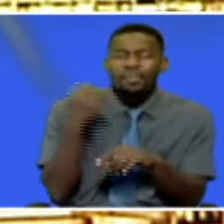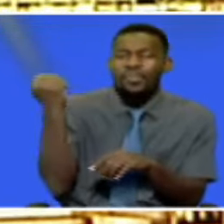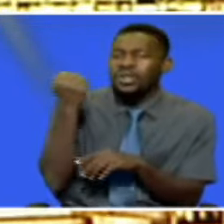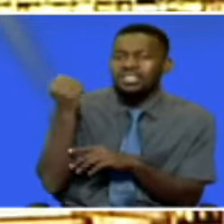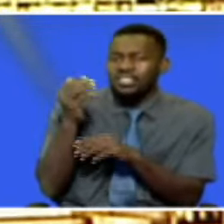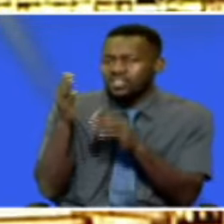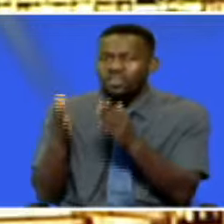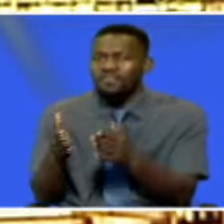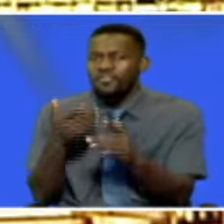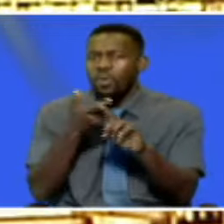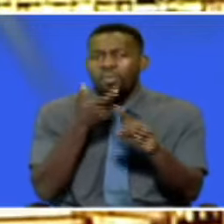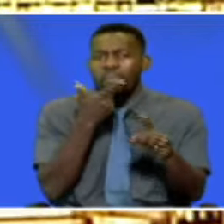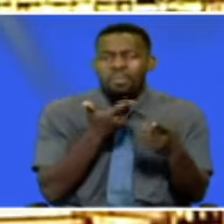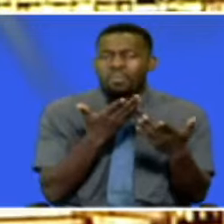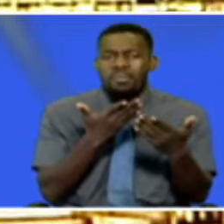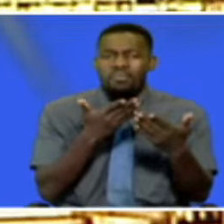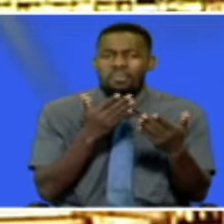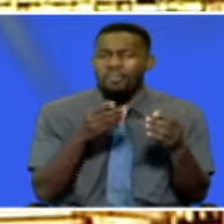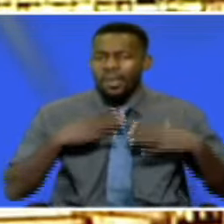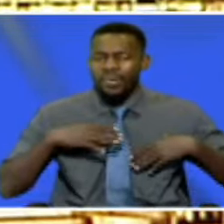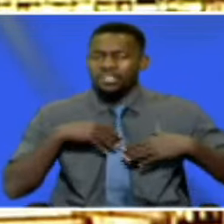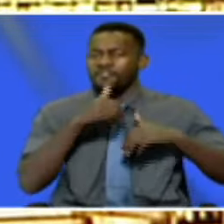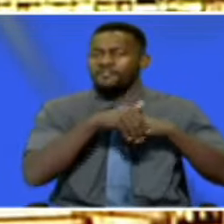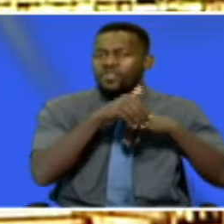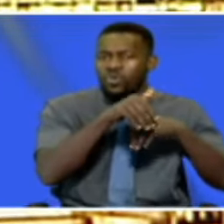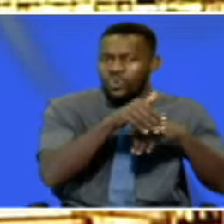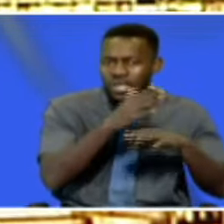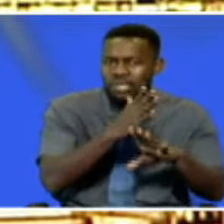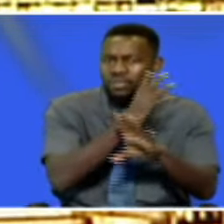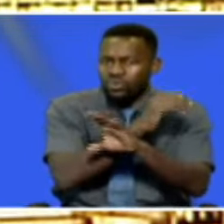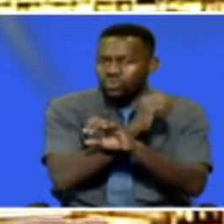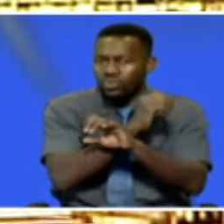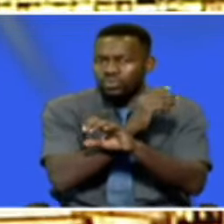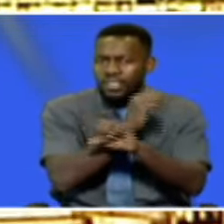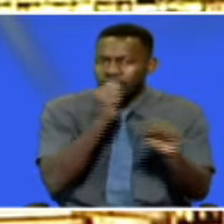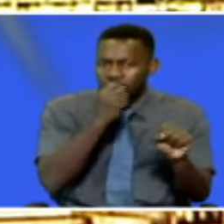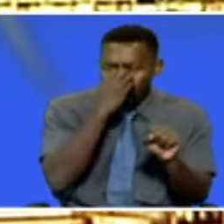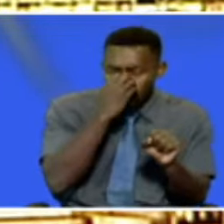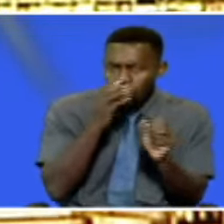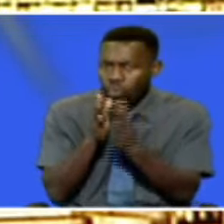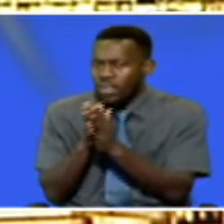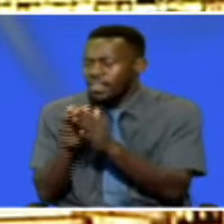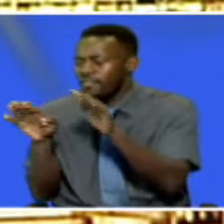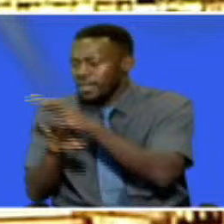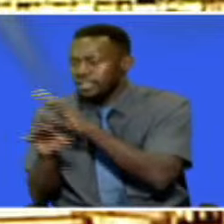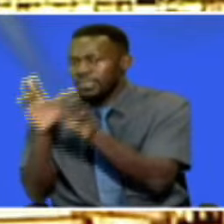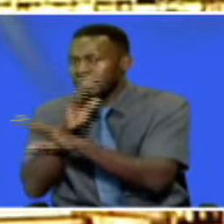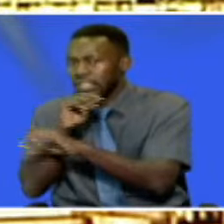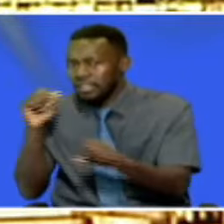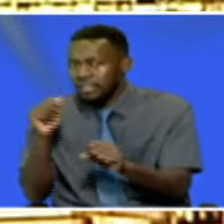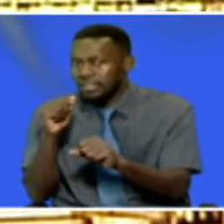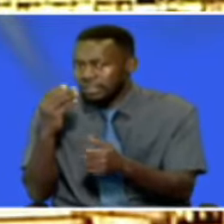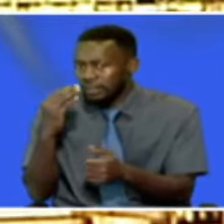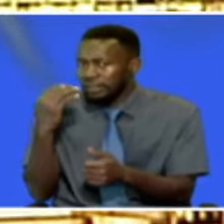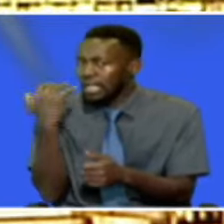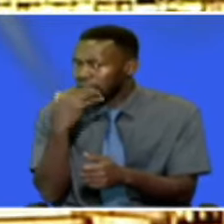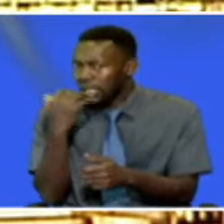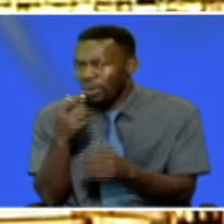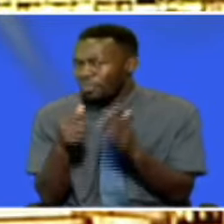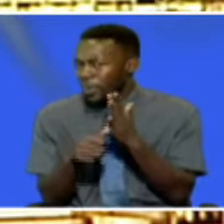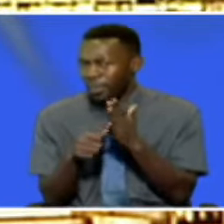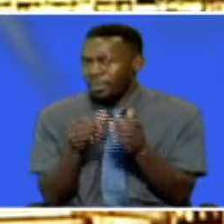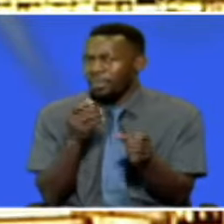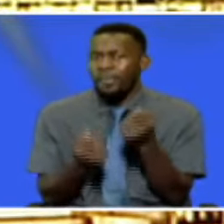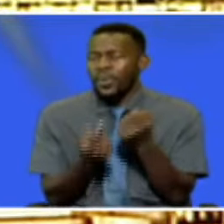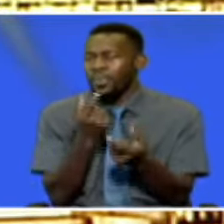na Gachagua huenda zikasababisha mgawanyiko ya kijamii. Sasa wazee hao wanataka kikao cha pekee na rais na